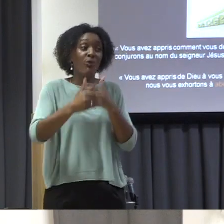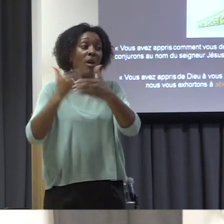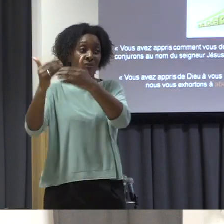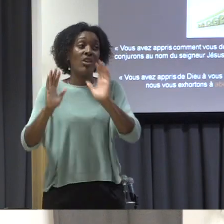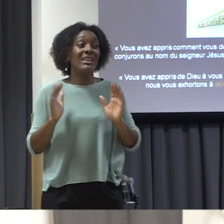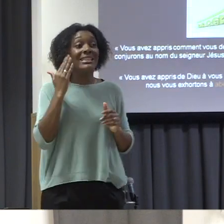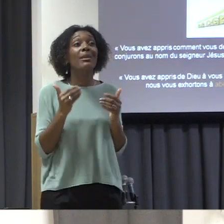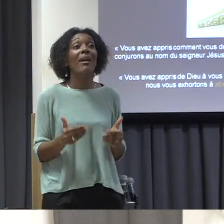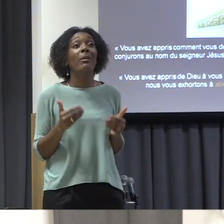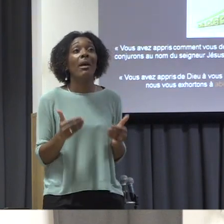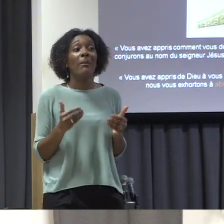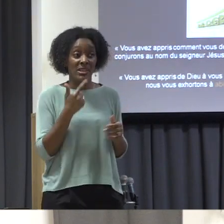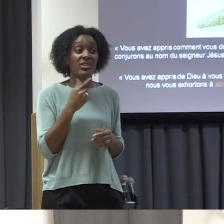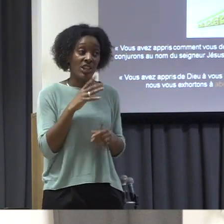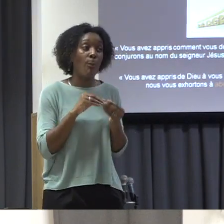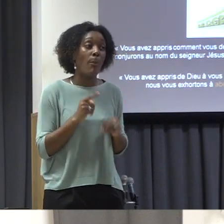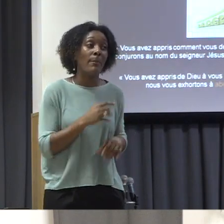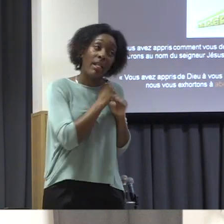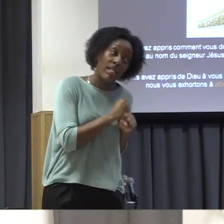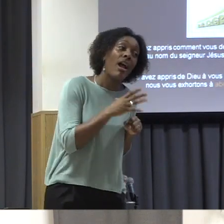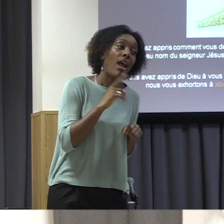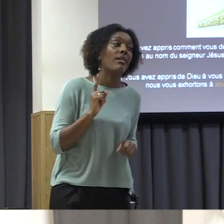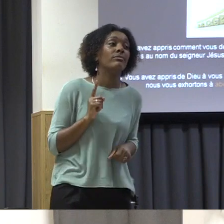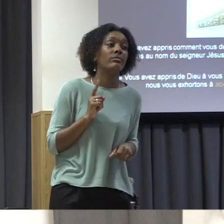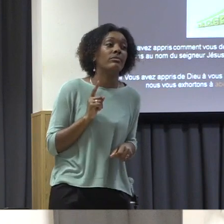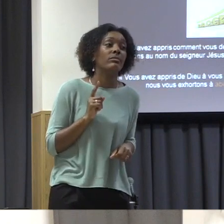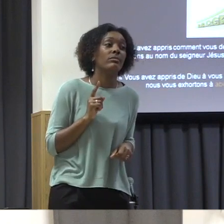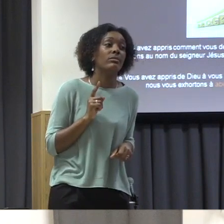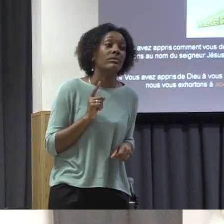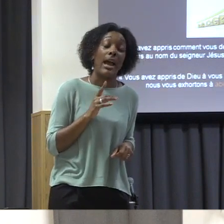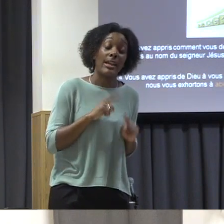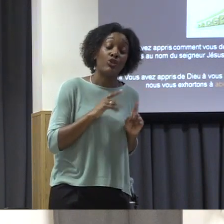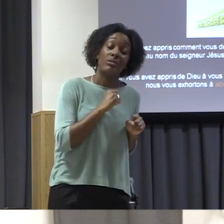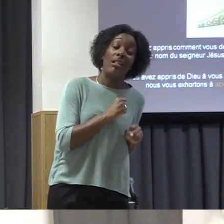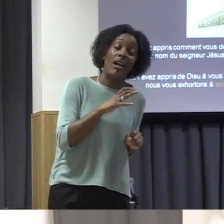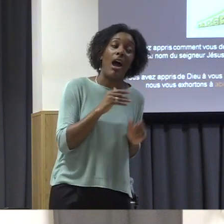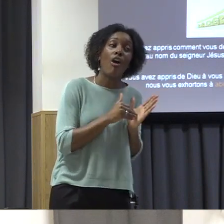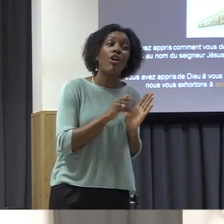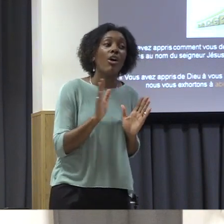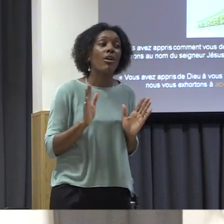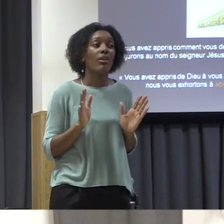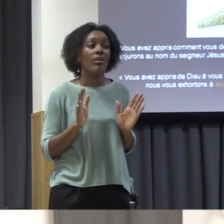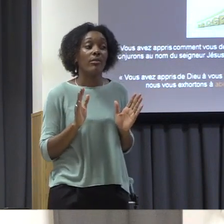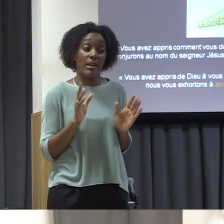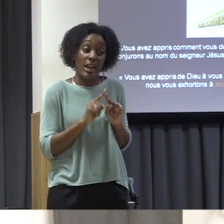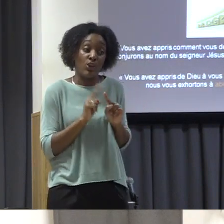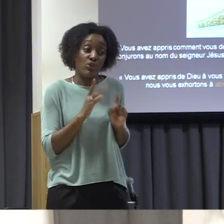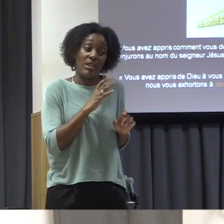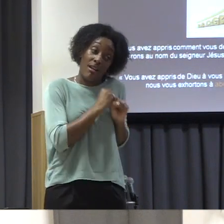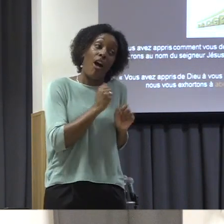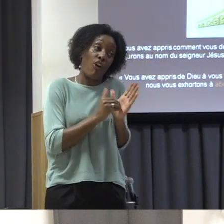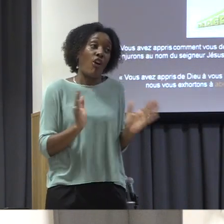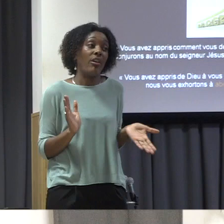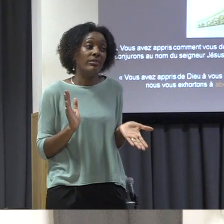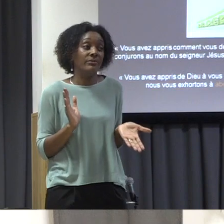de faire du surplace, c'est qu'il y a un problème, c'est qu'il y a quelque chose que nous avons raté, c'est qu'il y a une étape que nous avons ratée, c'est qu'il y a une étape que nous n'avons pas